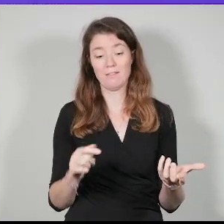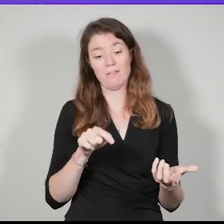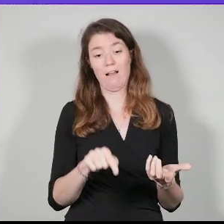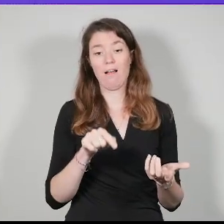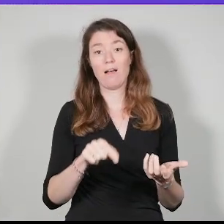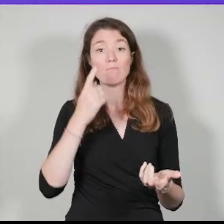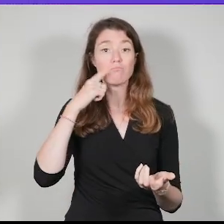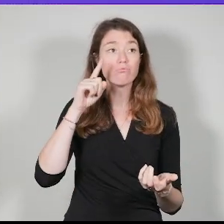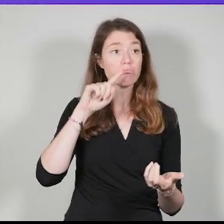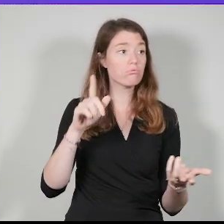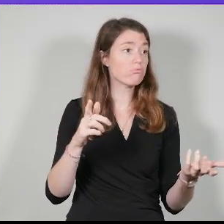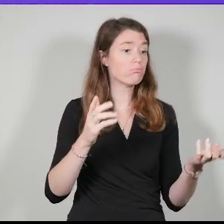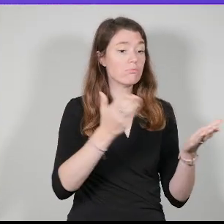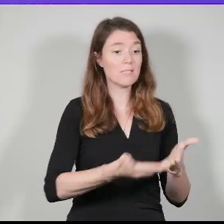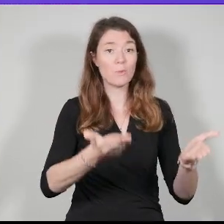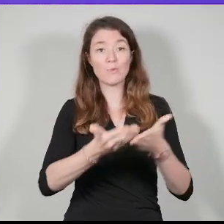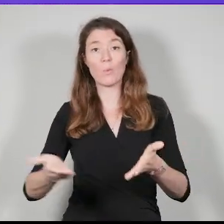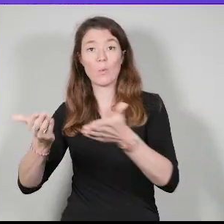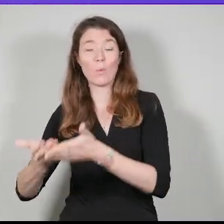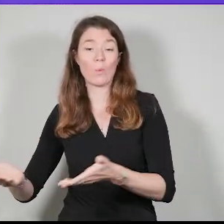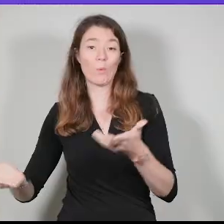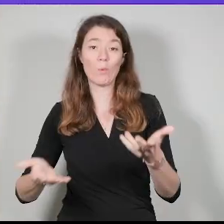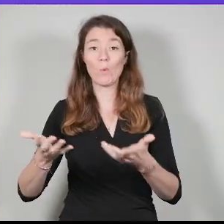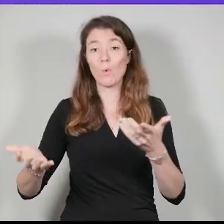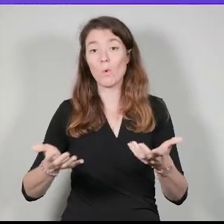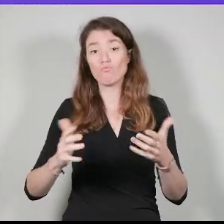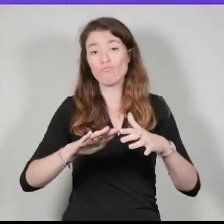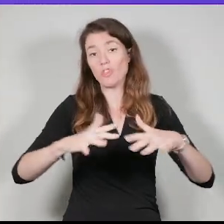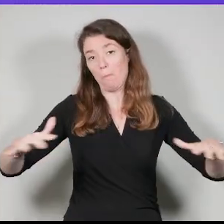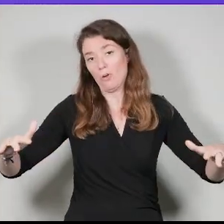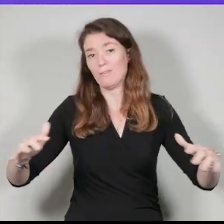finalement pour des situations qui sont assez stables.